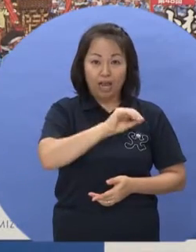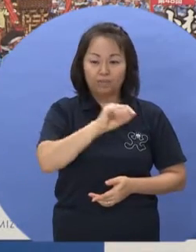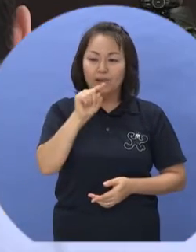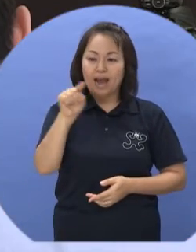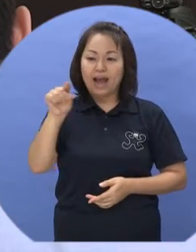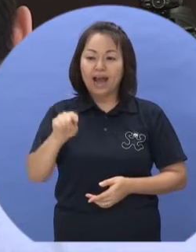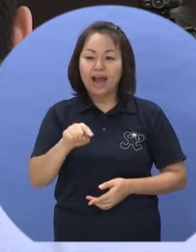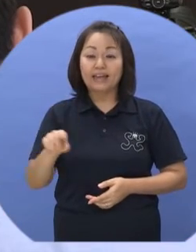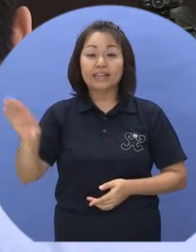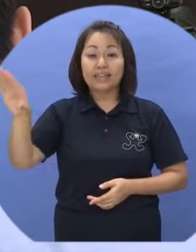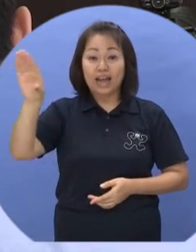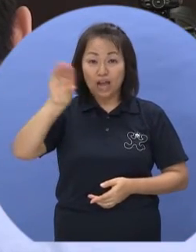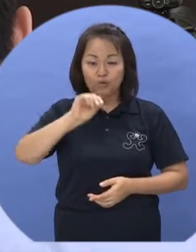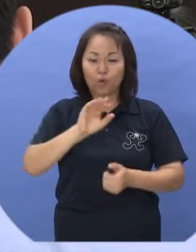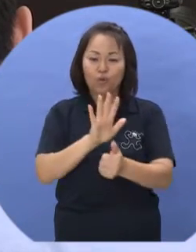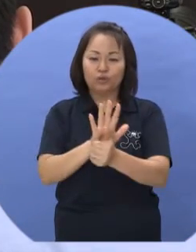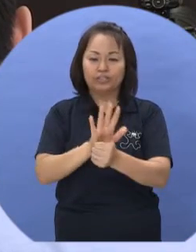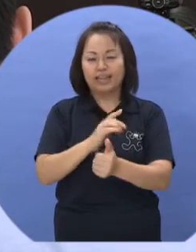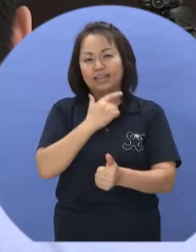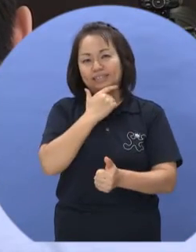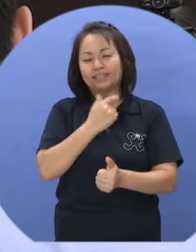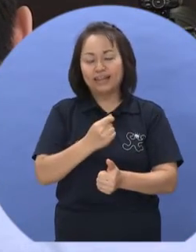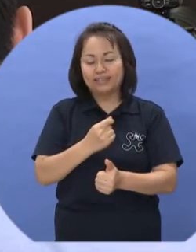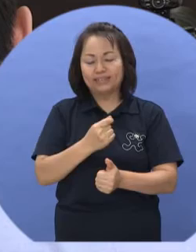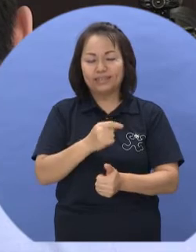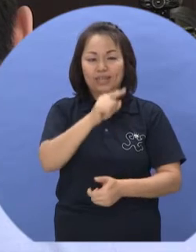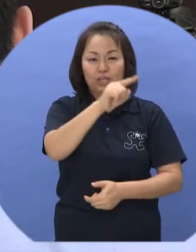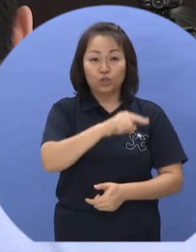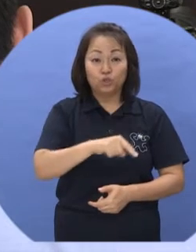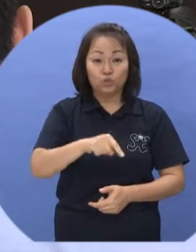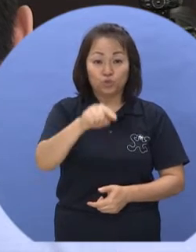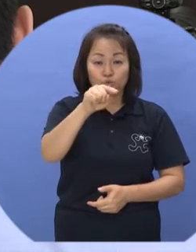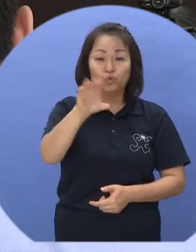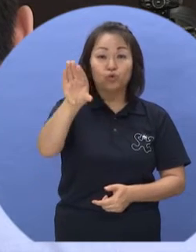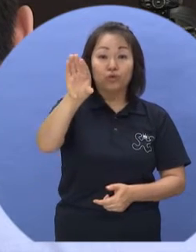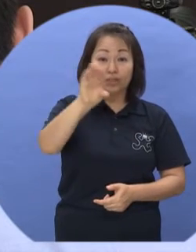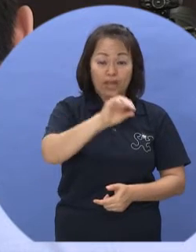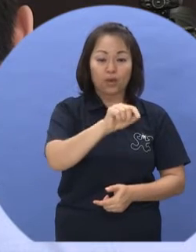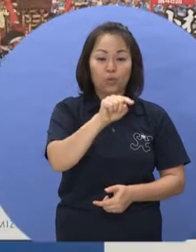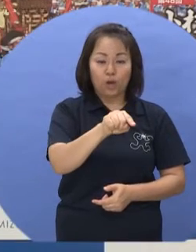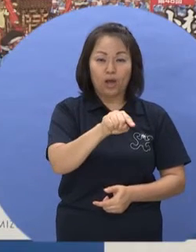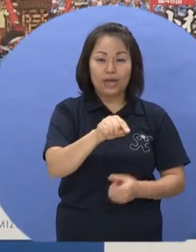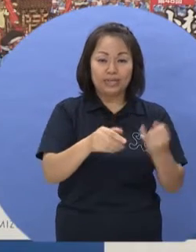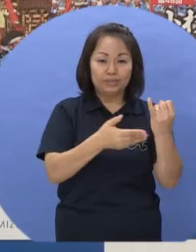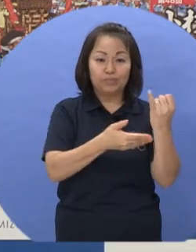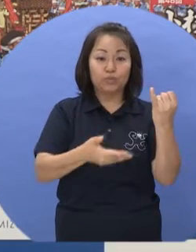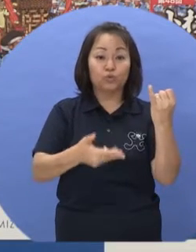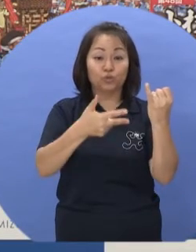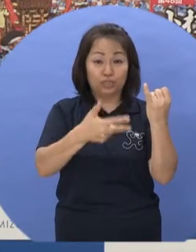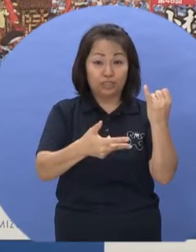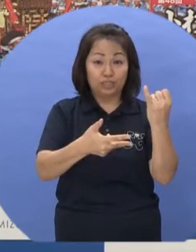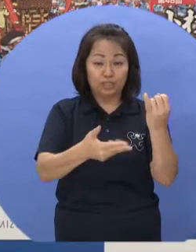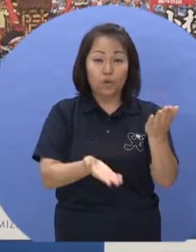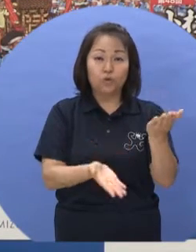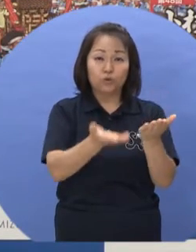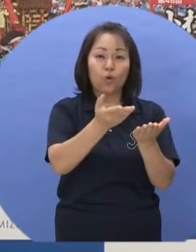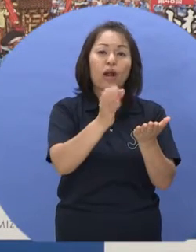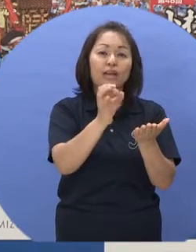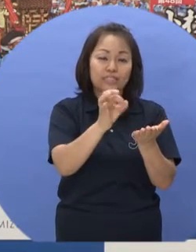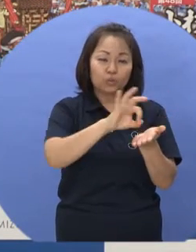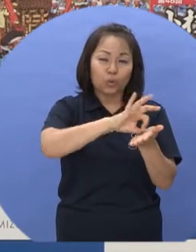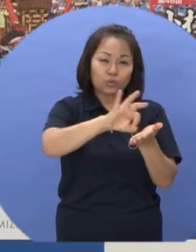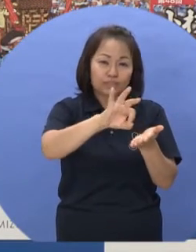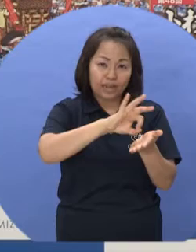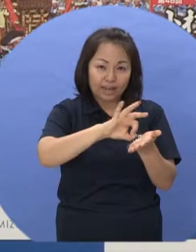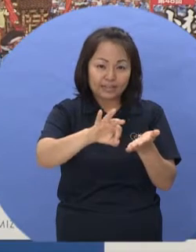ということでございます。 U ターン型につきましては、射水市の奨学金を利用して県外の大学